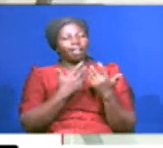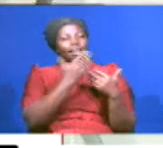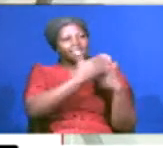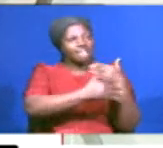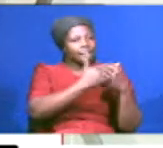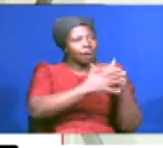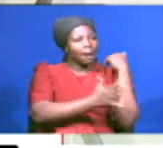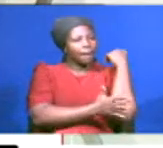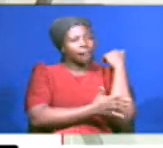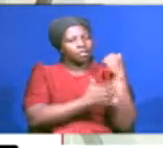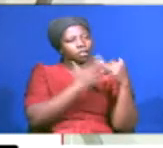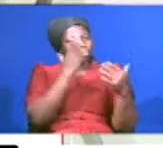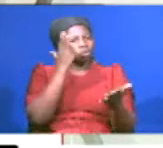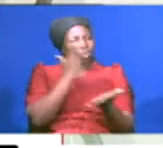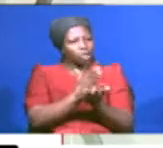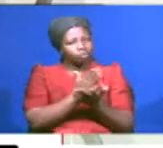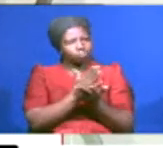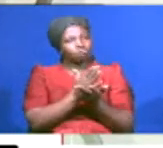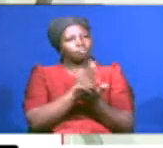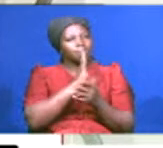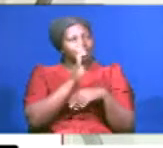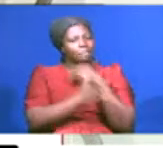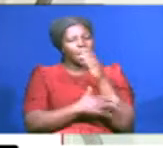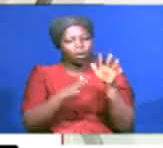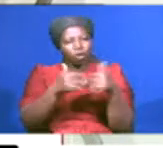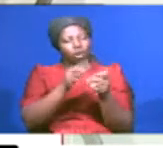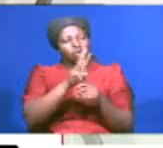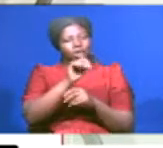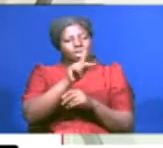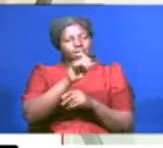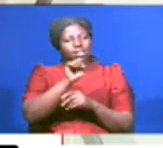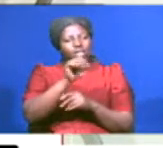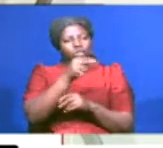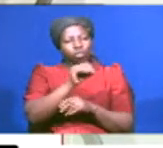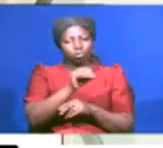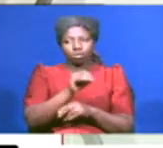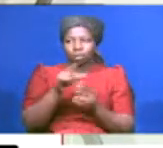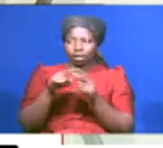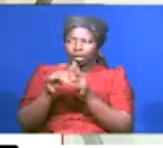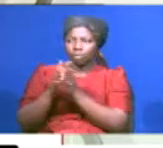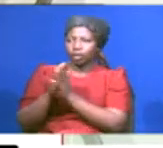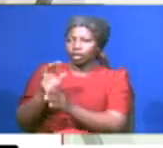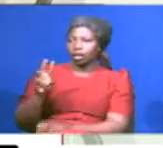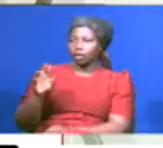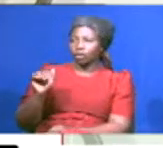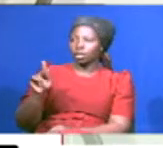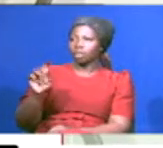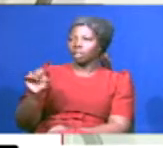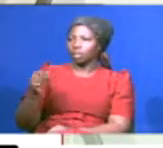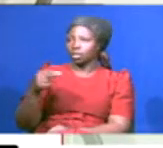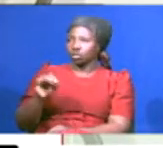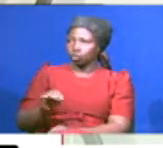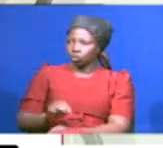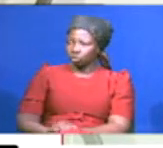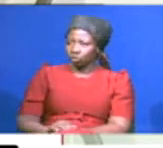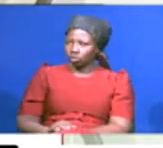Let me start with Wakesho. Wakesho, okay. Maselo naselie, na mare mare na masanga